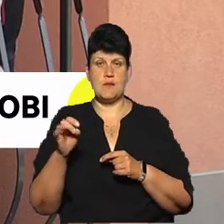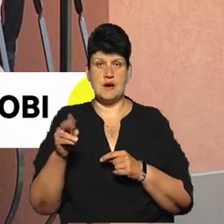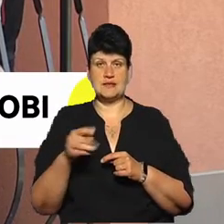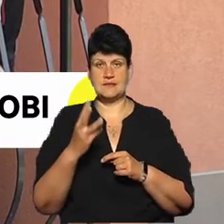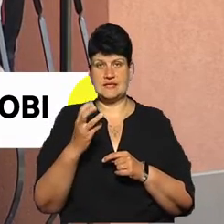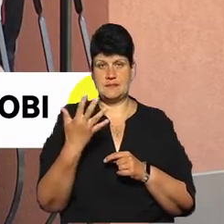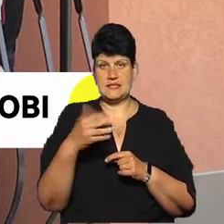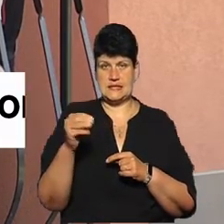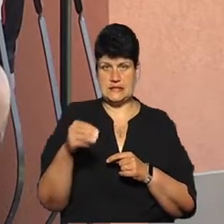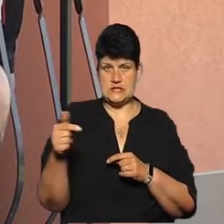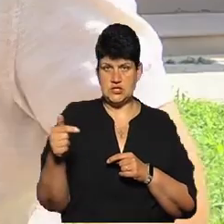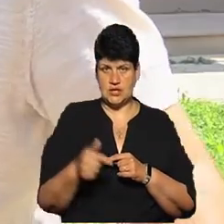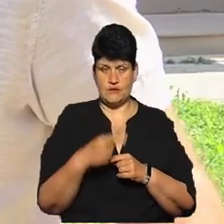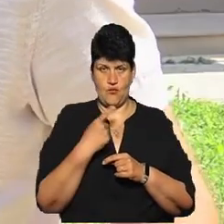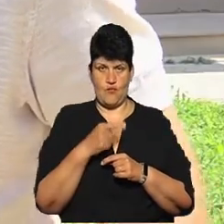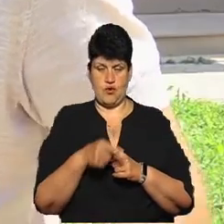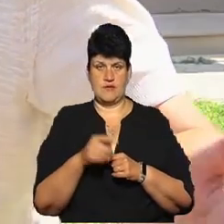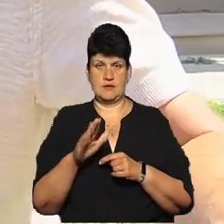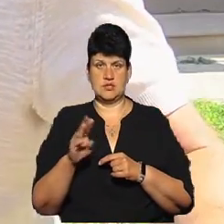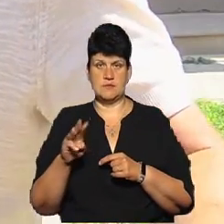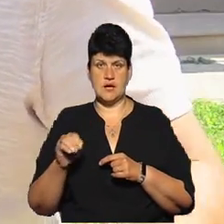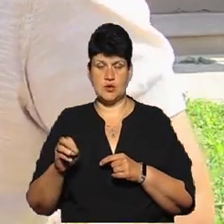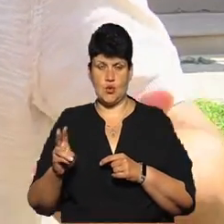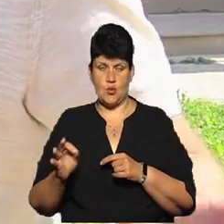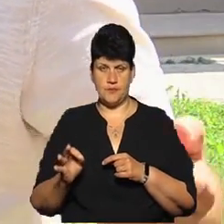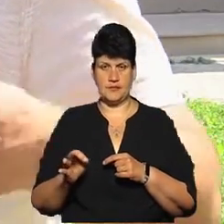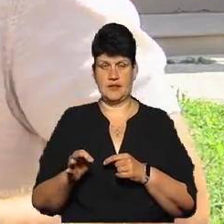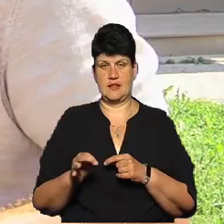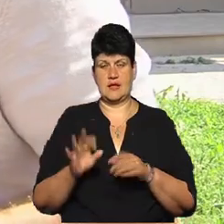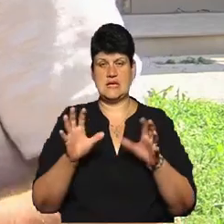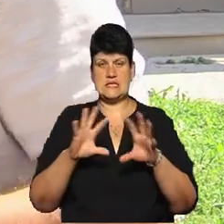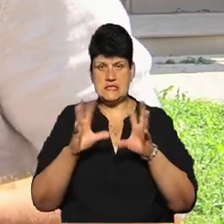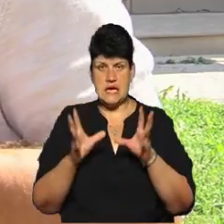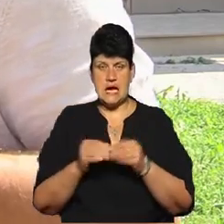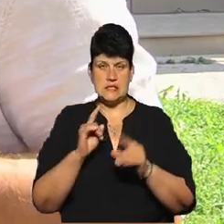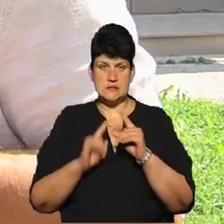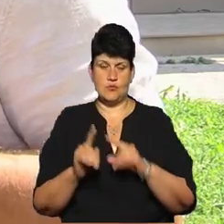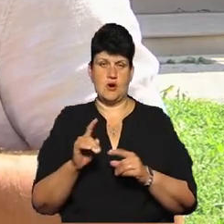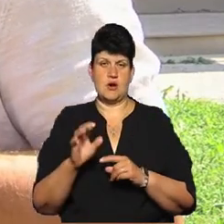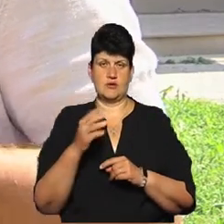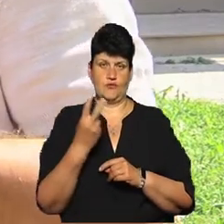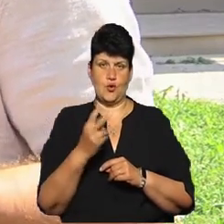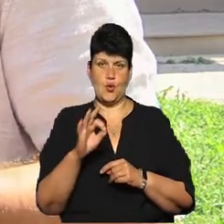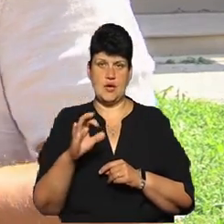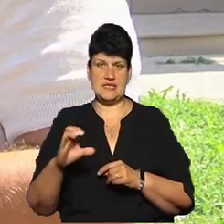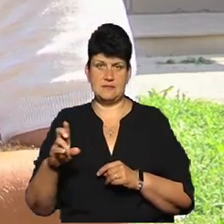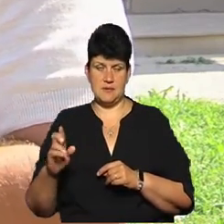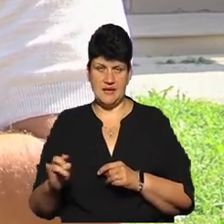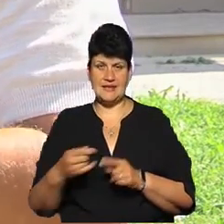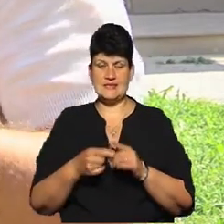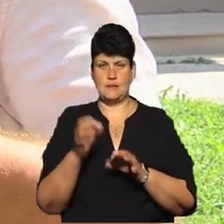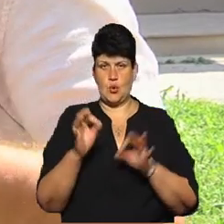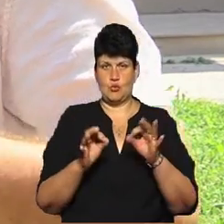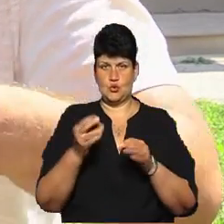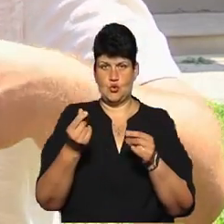тисяч гривень, каже Володимир Шматько. Ми тут на загальних зборах 2 ОСББ, це 4 будинки, але 2 ОСББ. Ми з людьми говорили про те, що пропорційно ці кошти вони